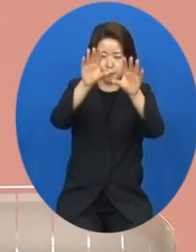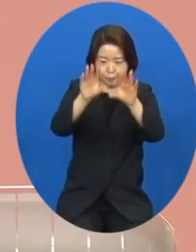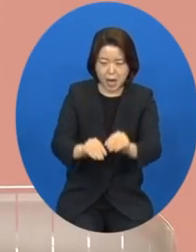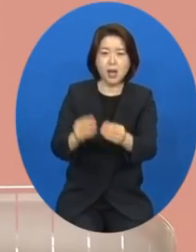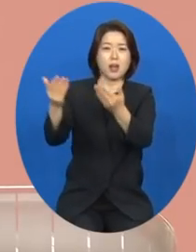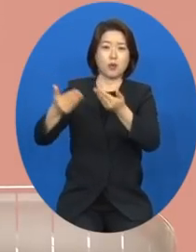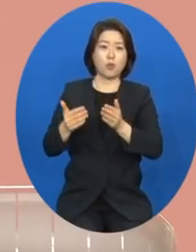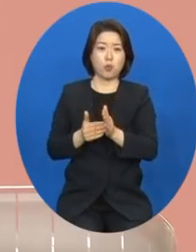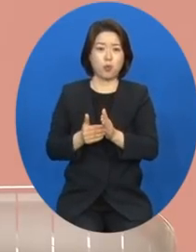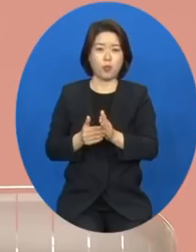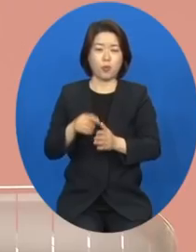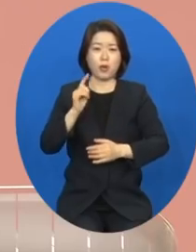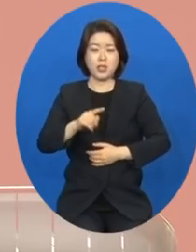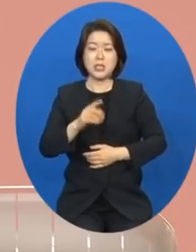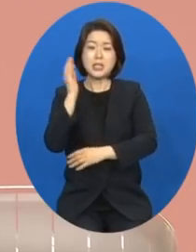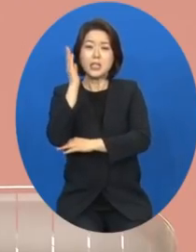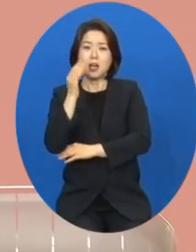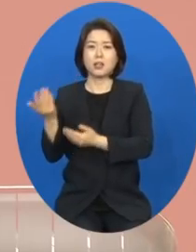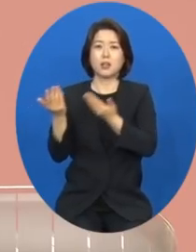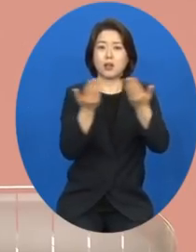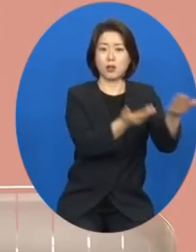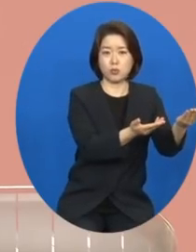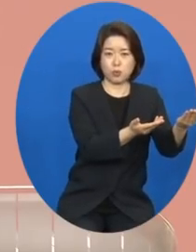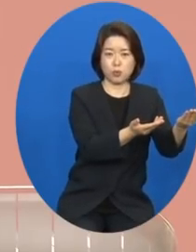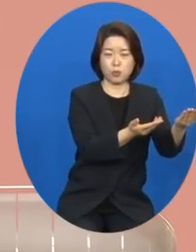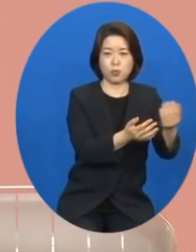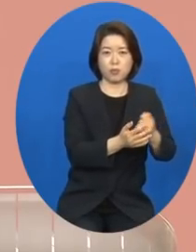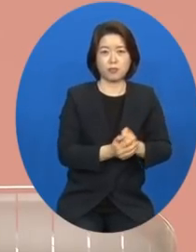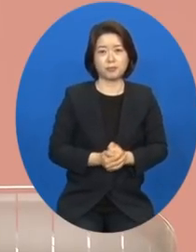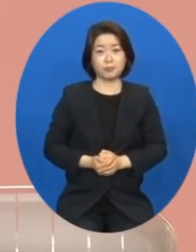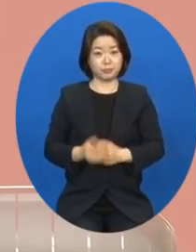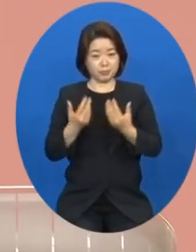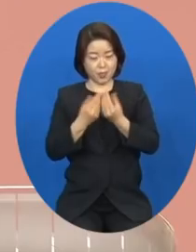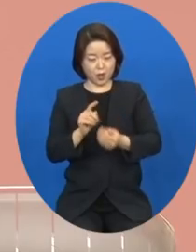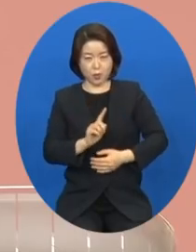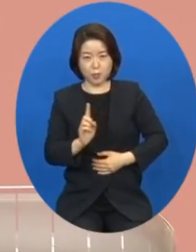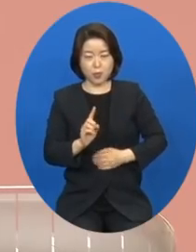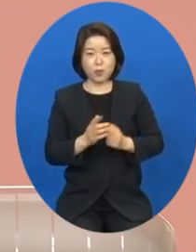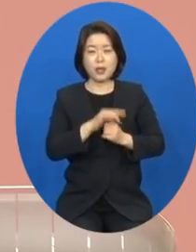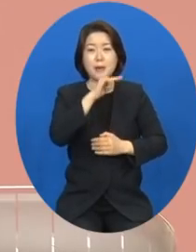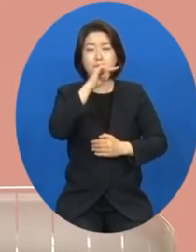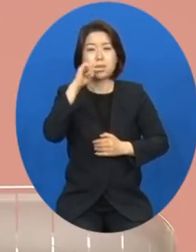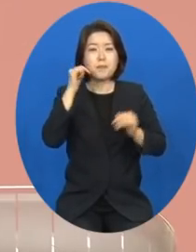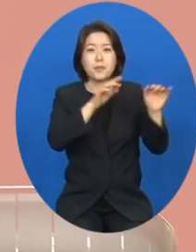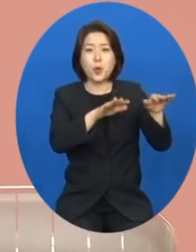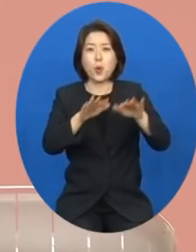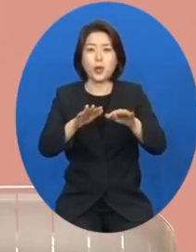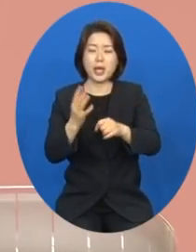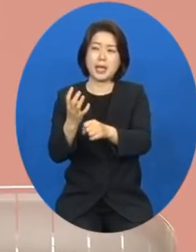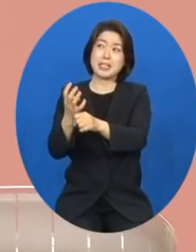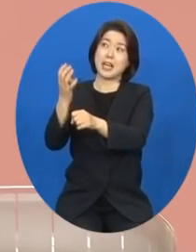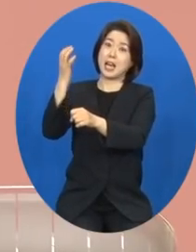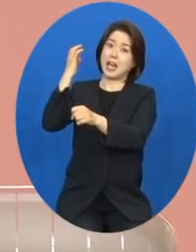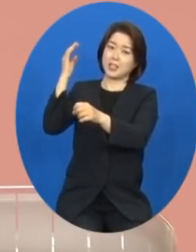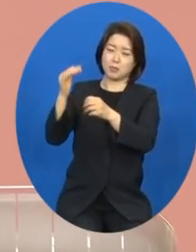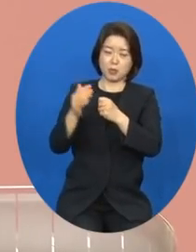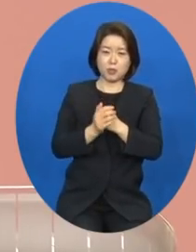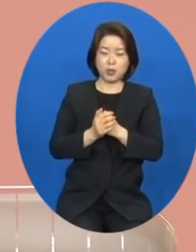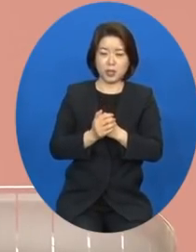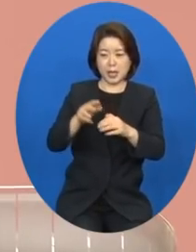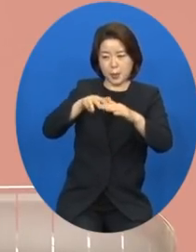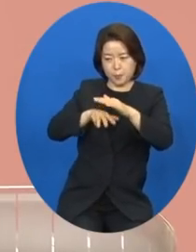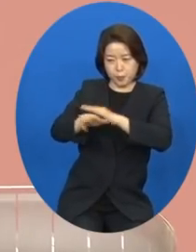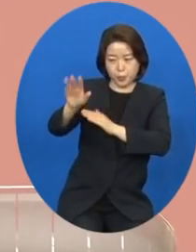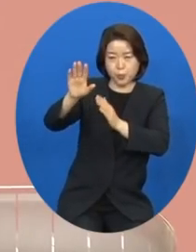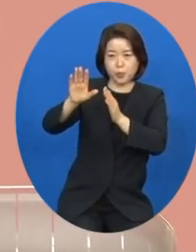이거를 전 하라는 거예요 자 여기에 홍의 얘기가 나옵니다 홍 애는 40년 전에 출애굽의 2세대 더 경험한